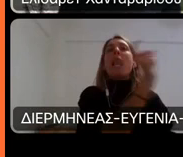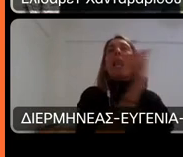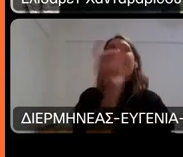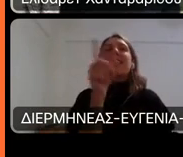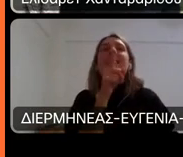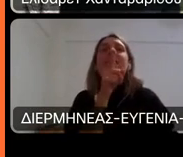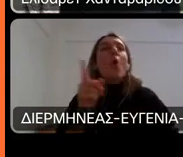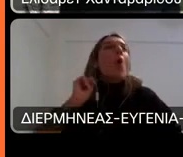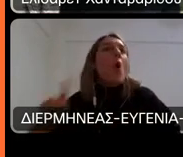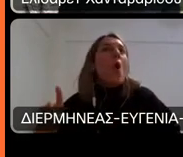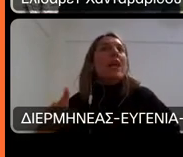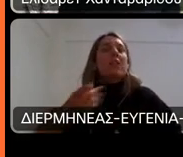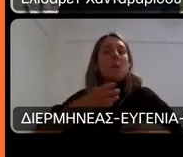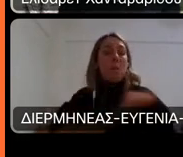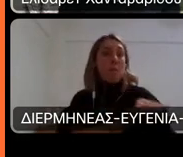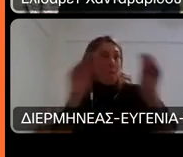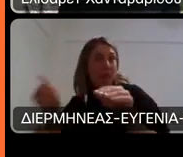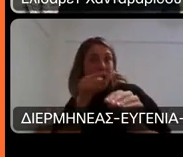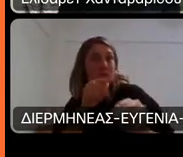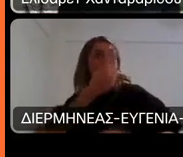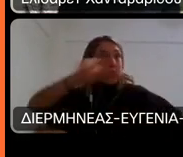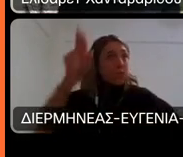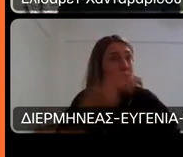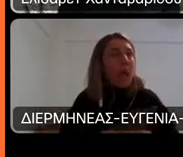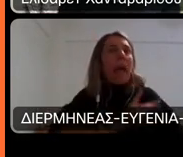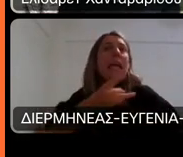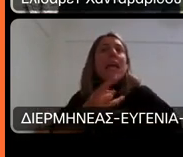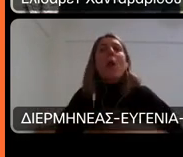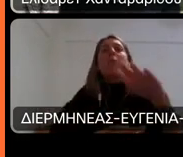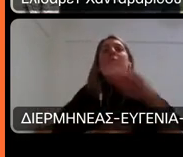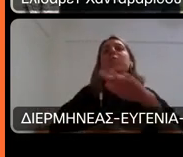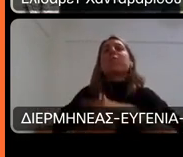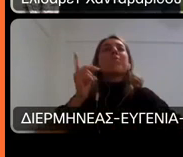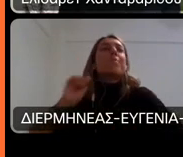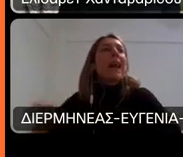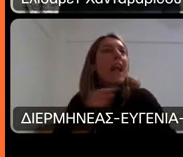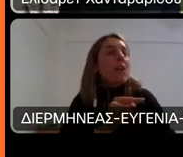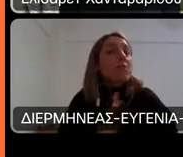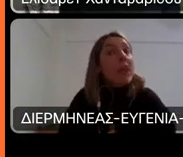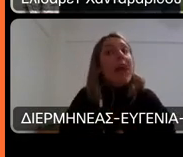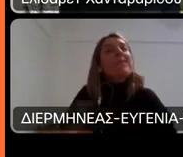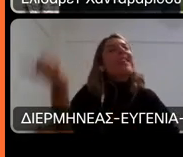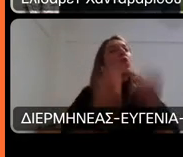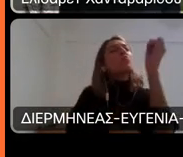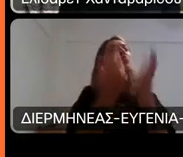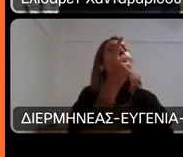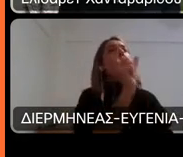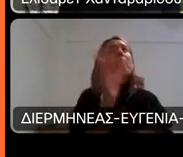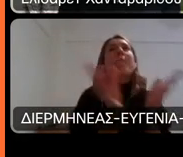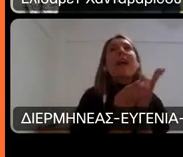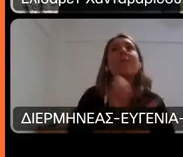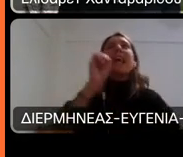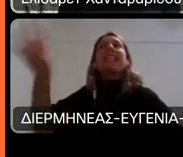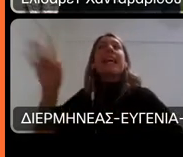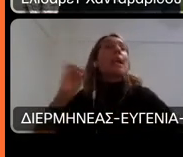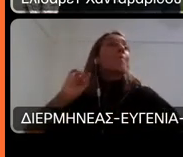παράνομοι μετανάστες ή λαθρομετανάστες όπου υπήρχαν, και έχουμε εισάγει άλλους, παράνομοι αλλοδαποί